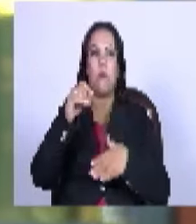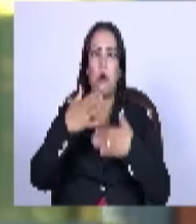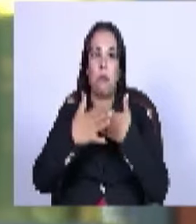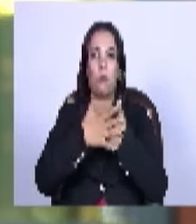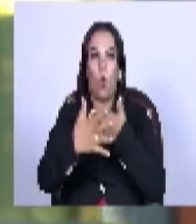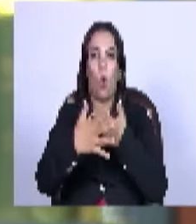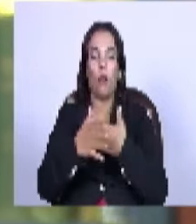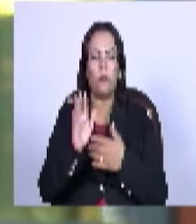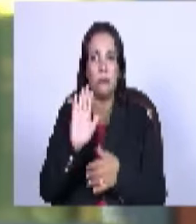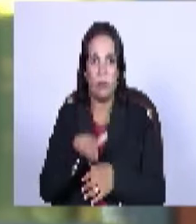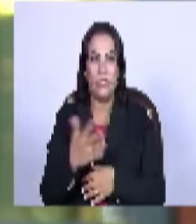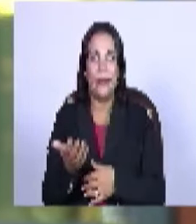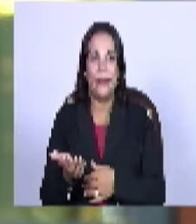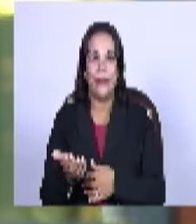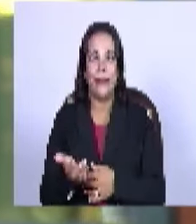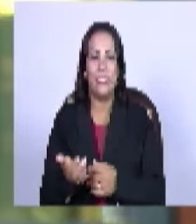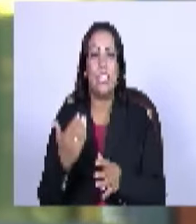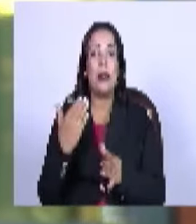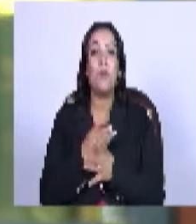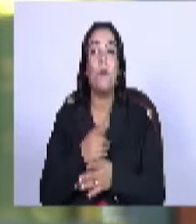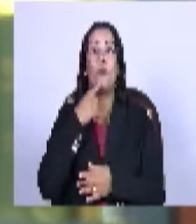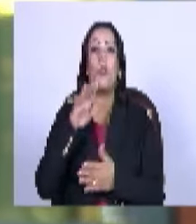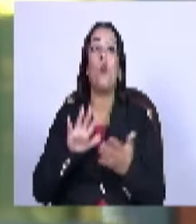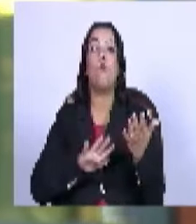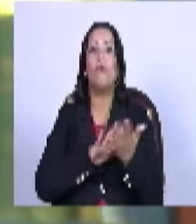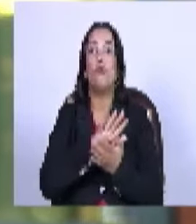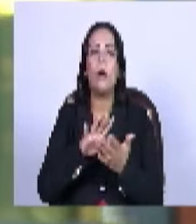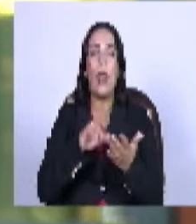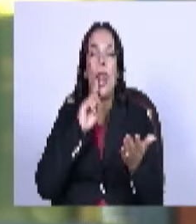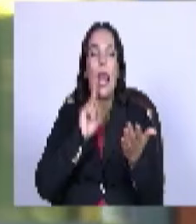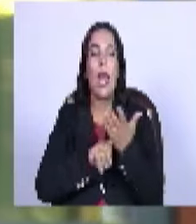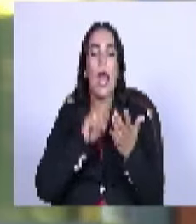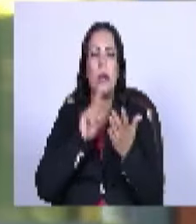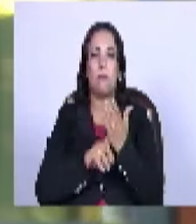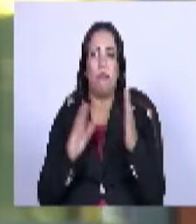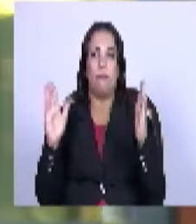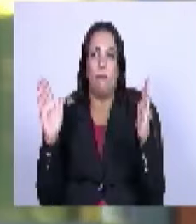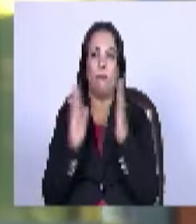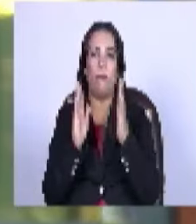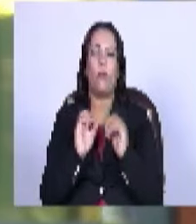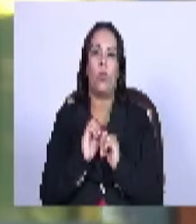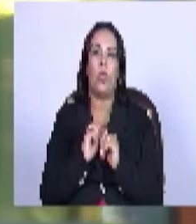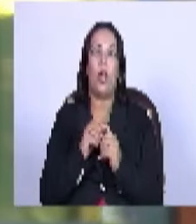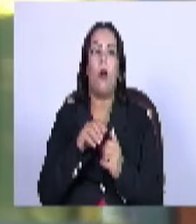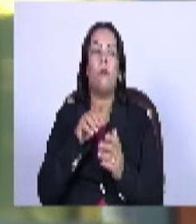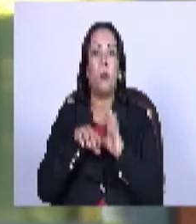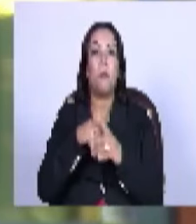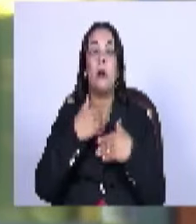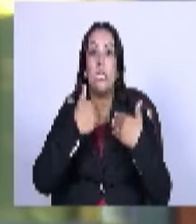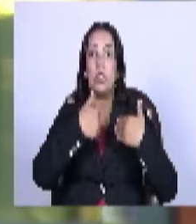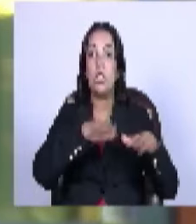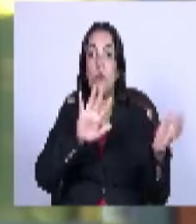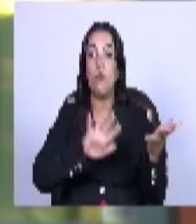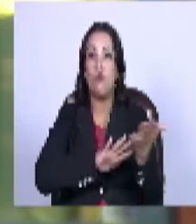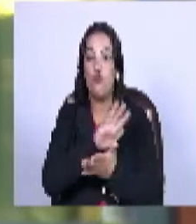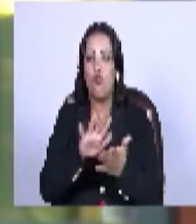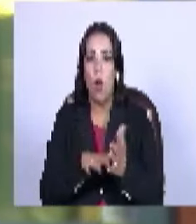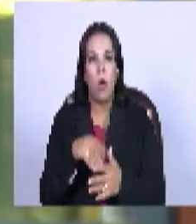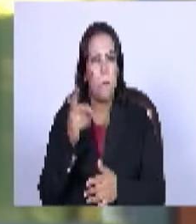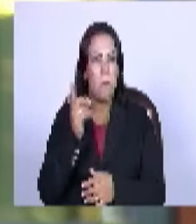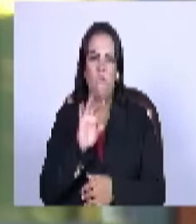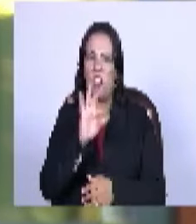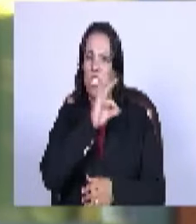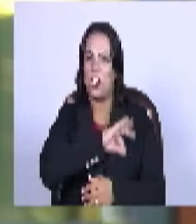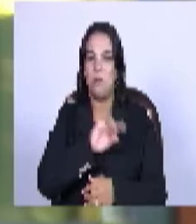اقوله ان المشكلات لابد ان تواجه وترك المشكلات مساله ليست في